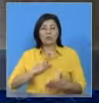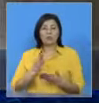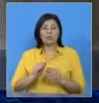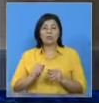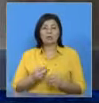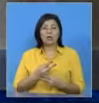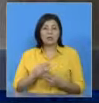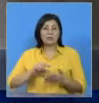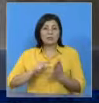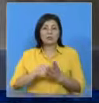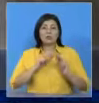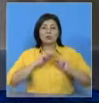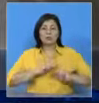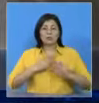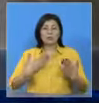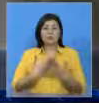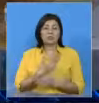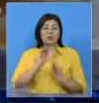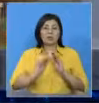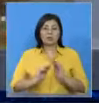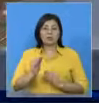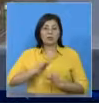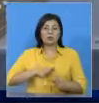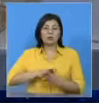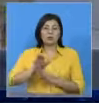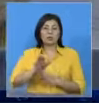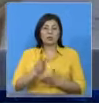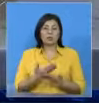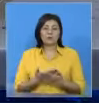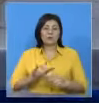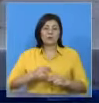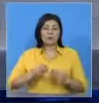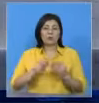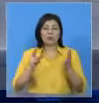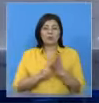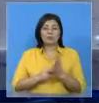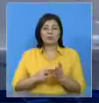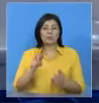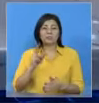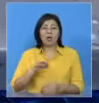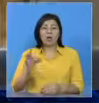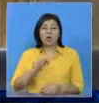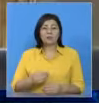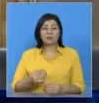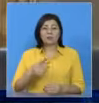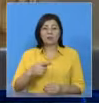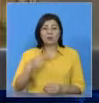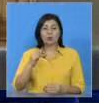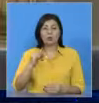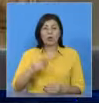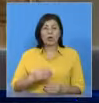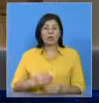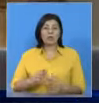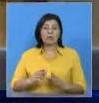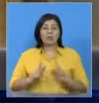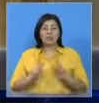залы үздіксіз жұмыс істеп, жаңа экспонаттармен толығып жатыр. Айтып өтейік, 18-ші қазан рухани келісім күні.